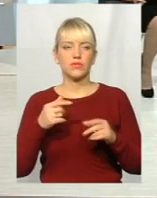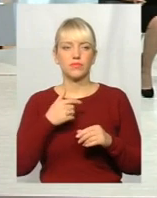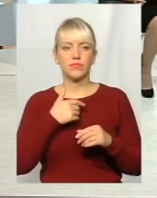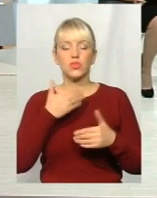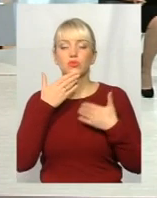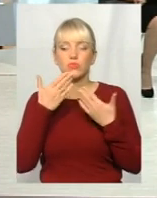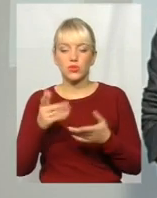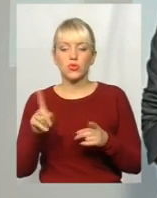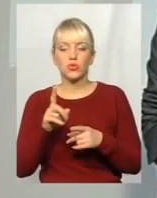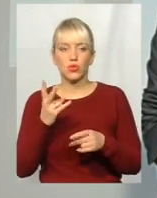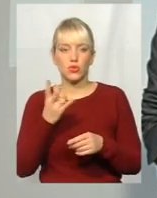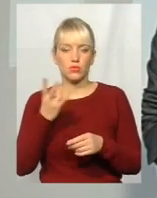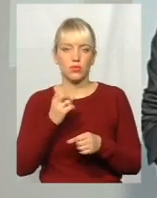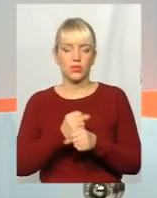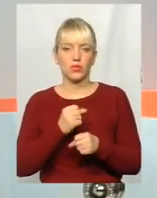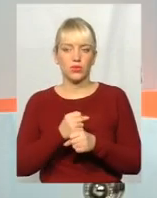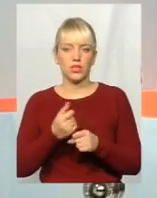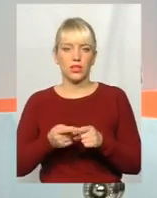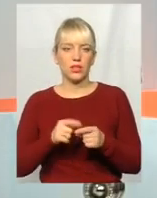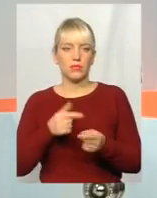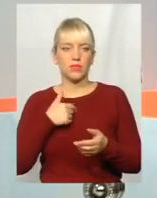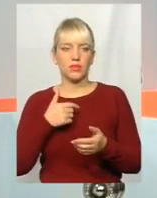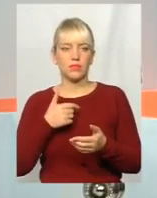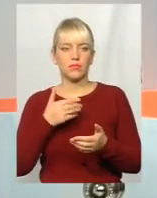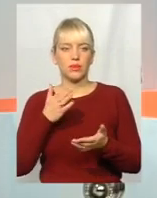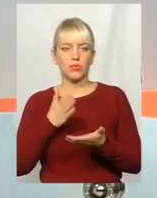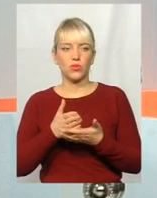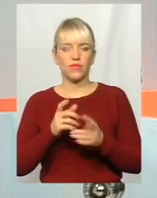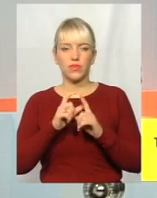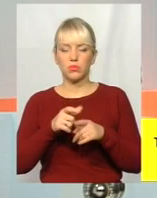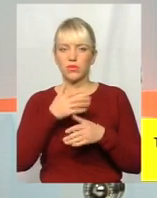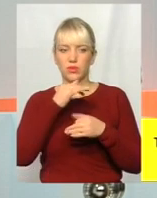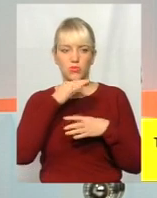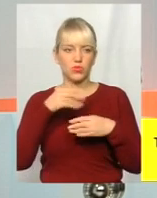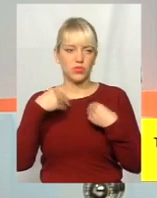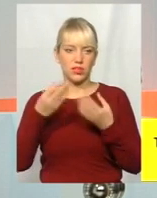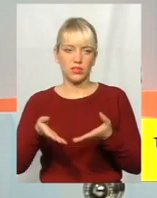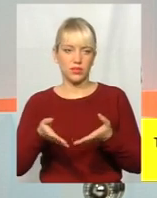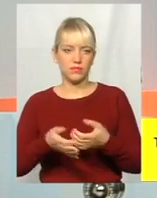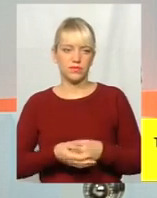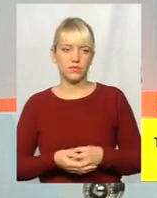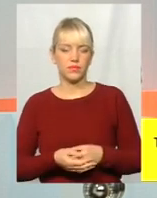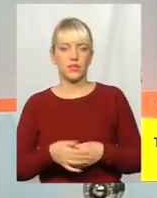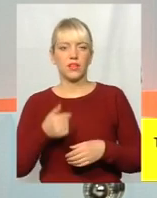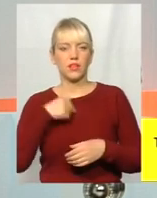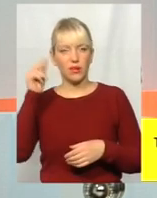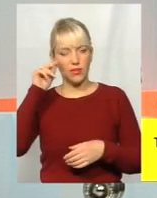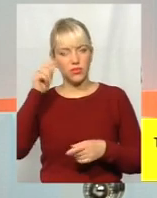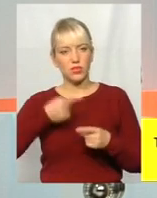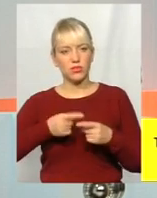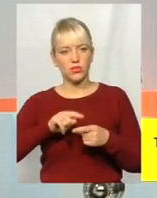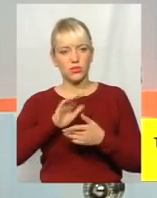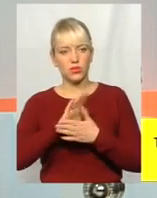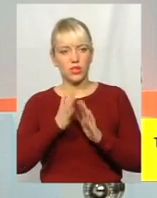це питання, бо в нас трошки замало часу лишилося? Я прямої відповіді людям не маю на даний момент. Добре. Я вивчаю цю ситуацію,